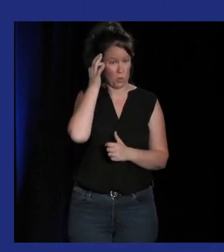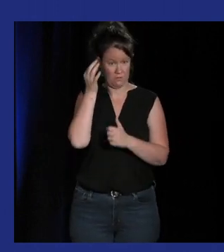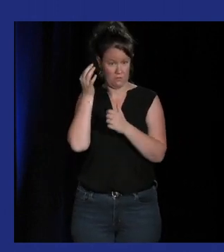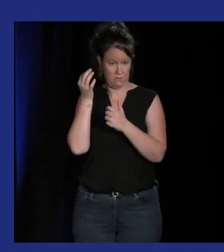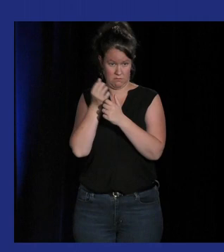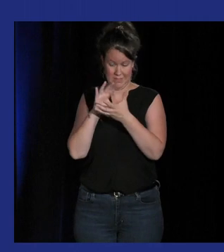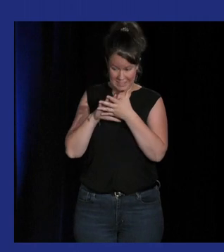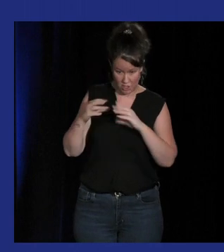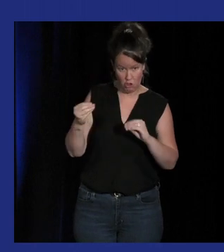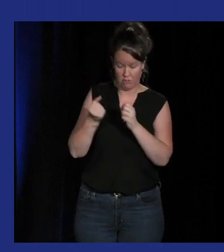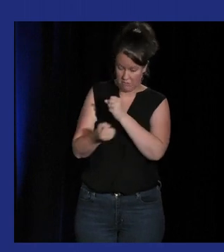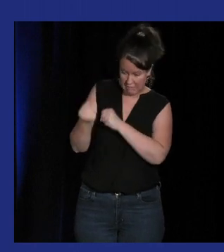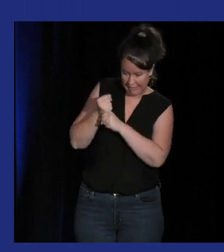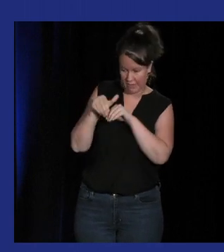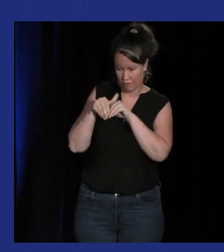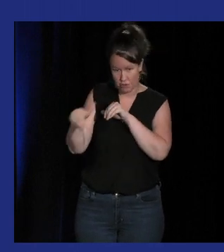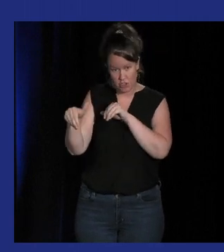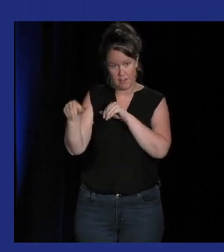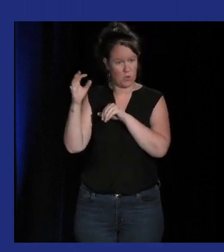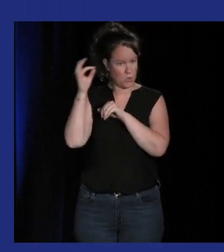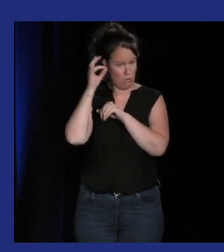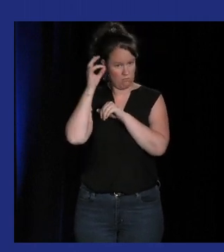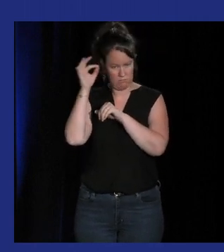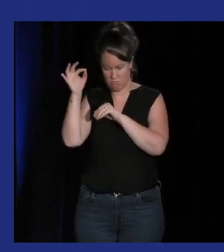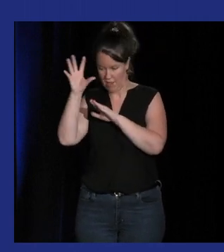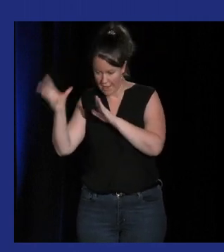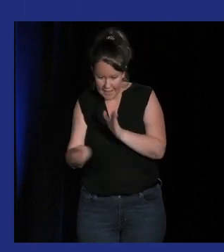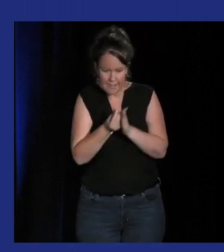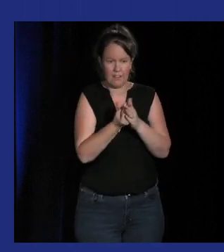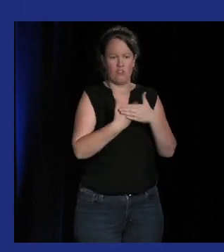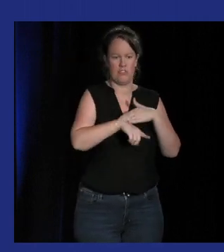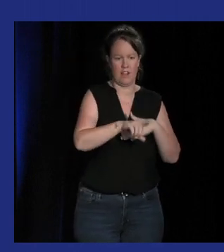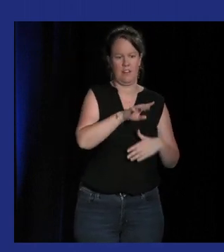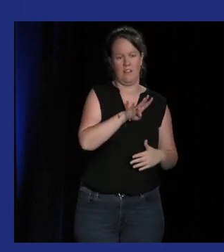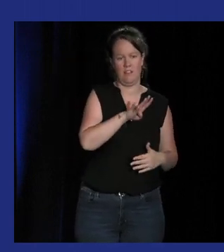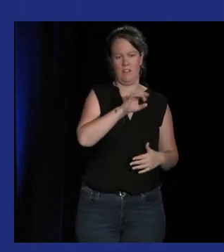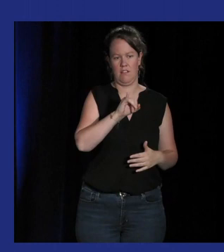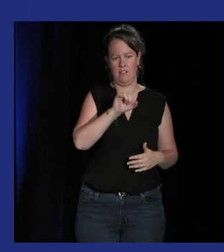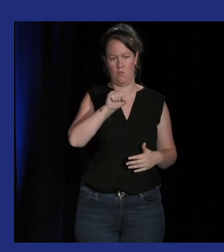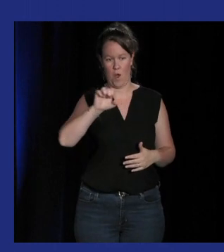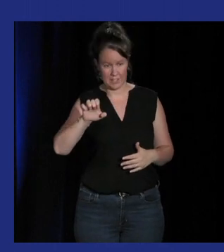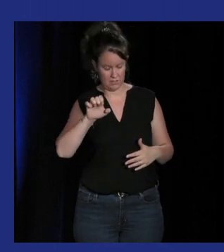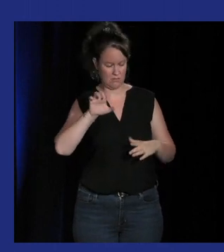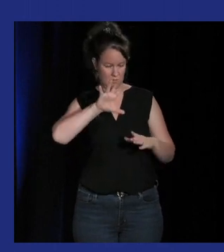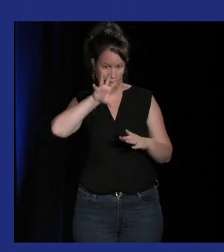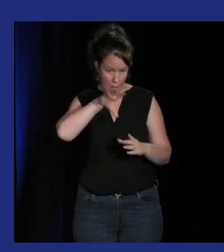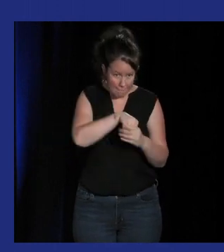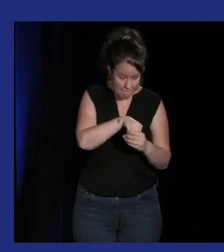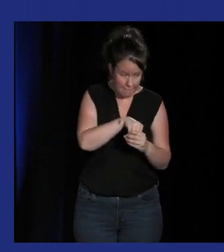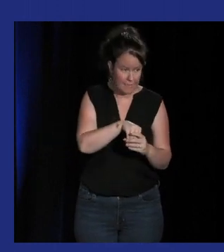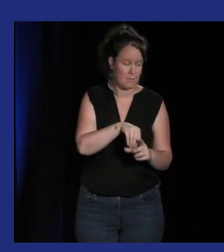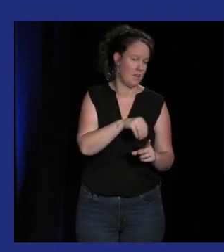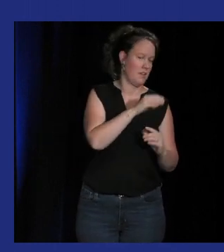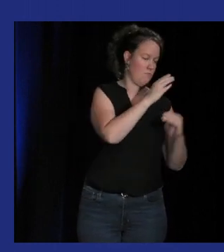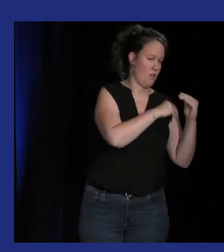fichiers audio qui doivent être lu il faut les mettre dans wise il faut il faut régler le mixage et tout ça c'est le côté vraiment où on a on